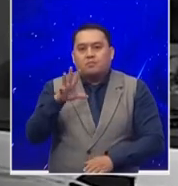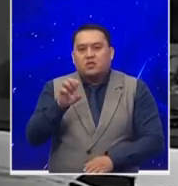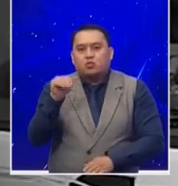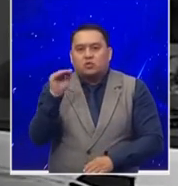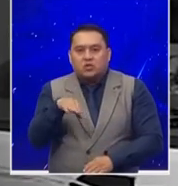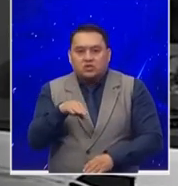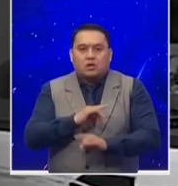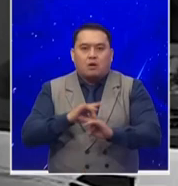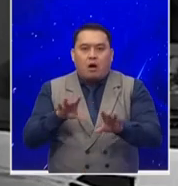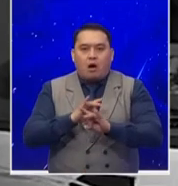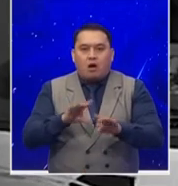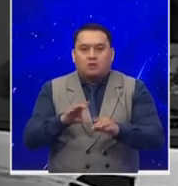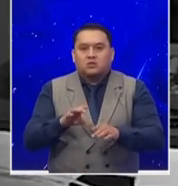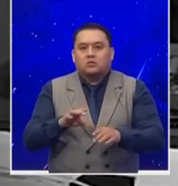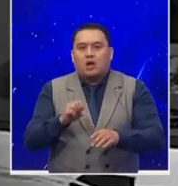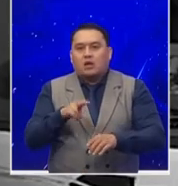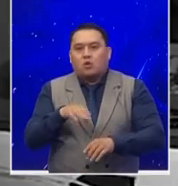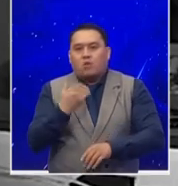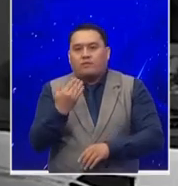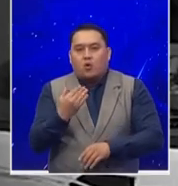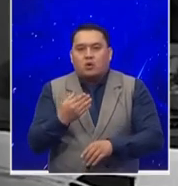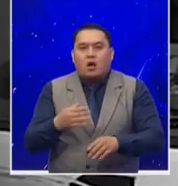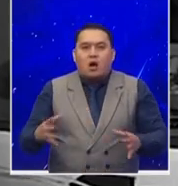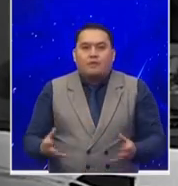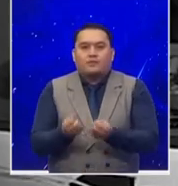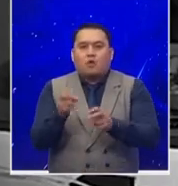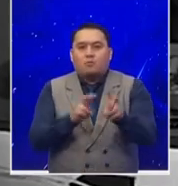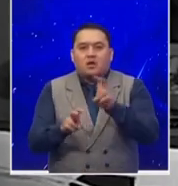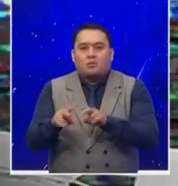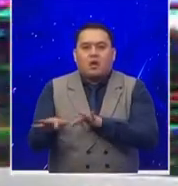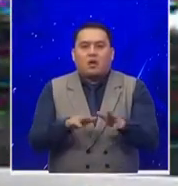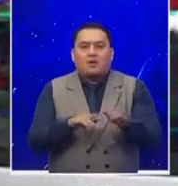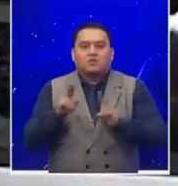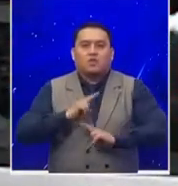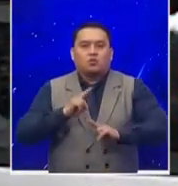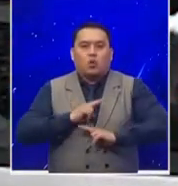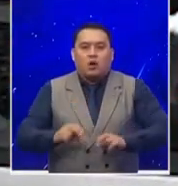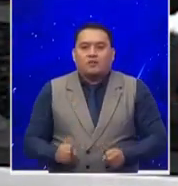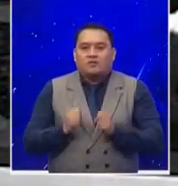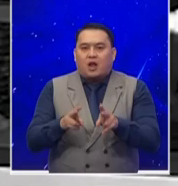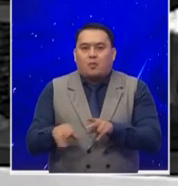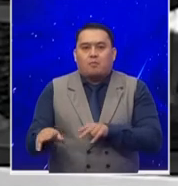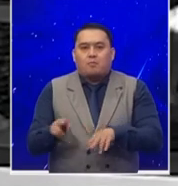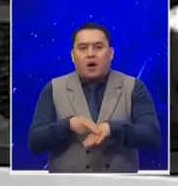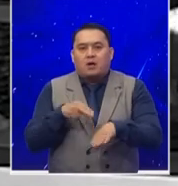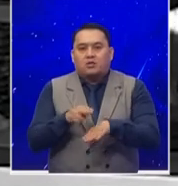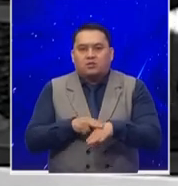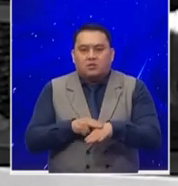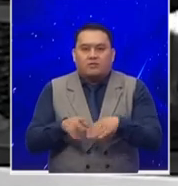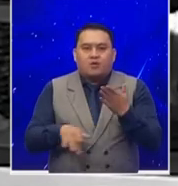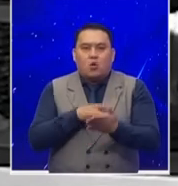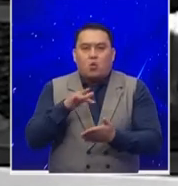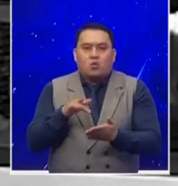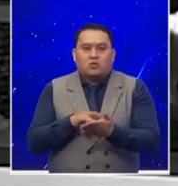тенге, рассказал начальник ДП ВКО Сагат Мадиев. В ходе оперативно-розыскных мероприятий сотрудниками криминальной полиции ДП